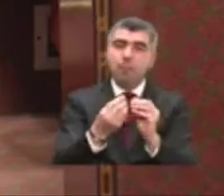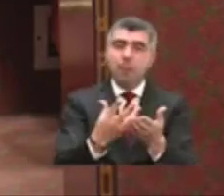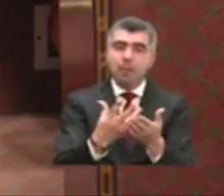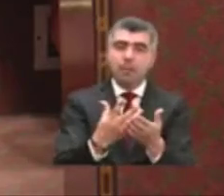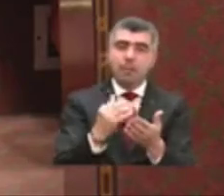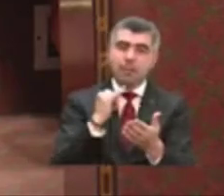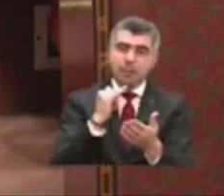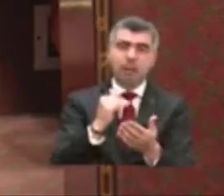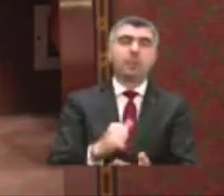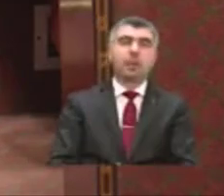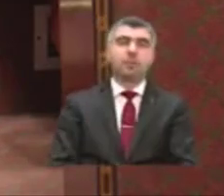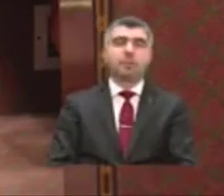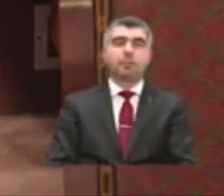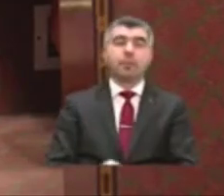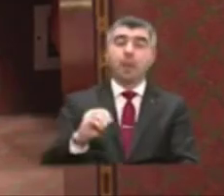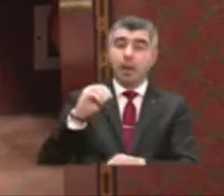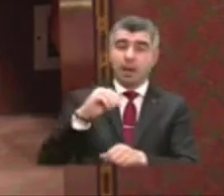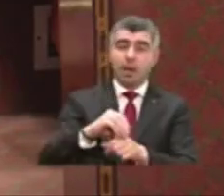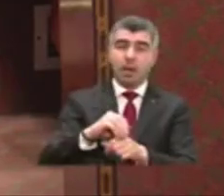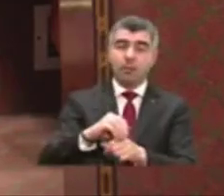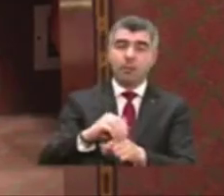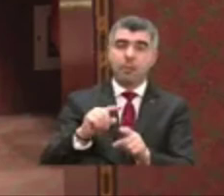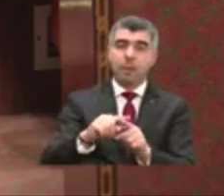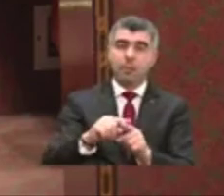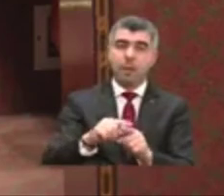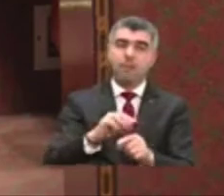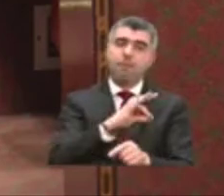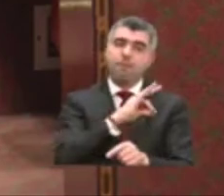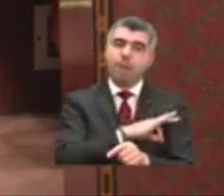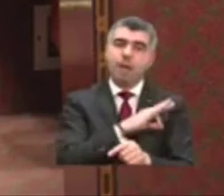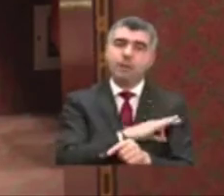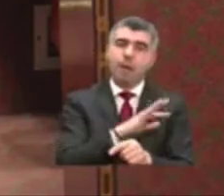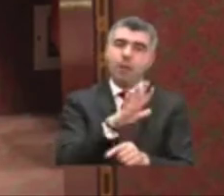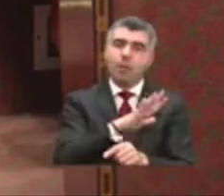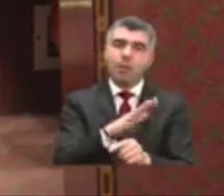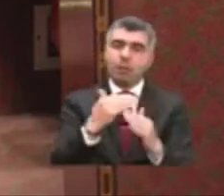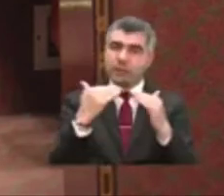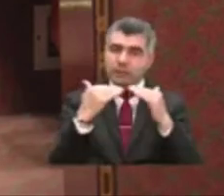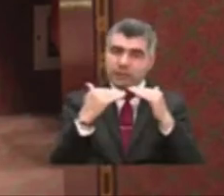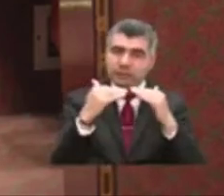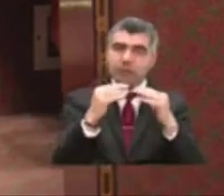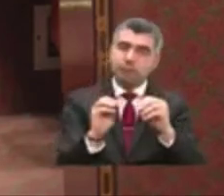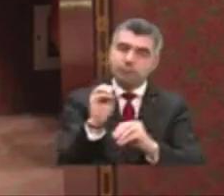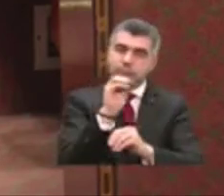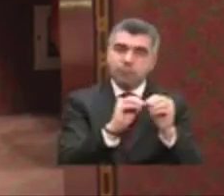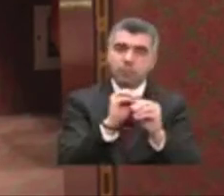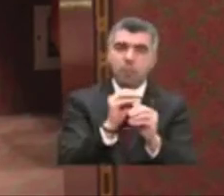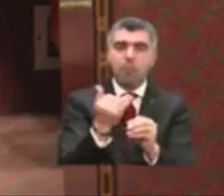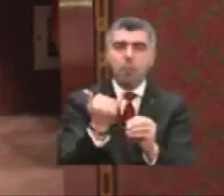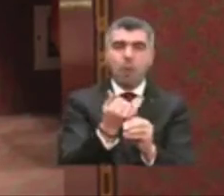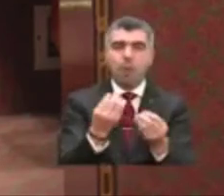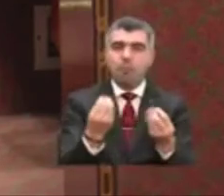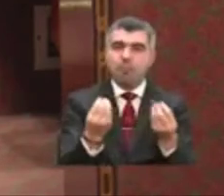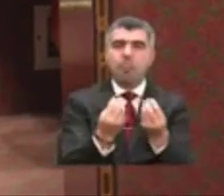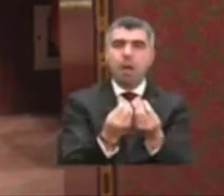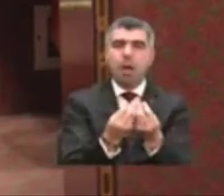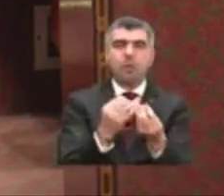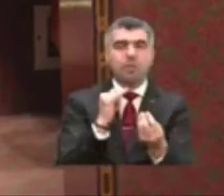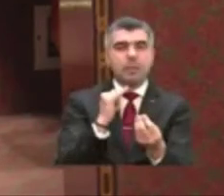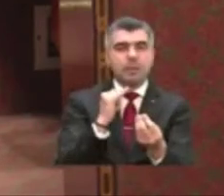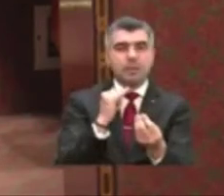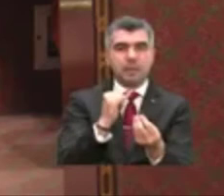بغينا نعطيو كذلك واحد القيمه خاصه للمنشات باش يتم الصيانه ديالها، كذلك باش نضمنوا